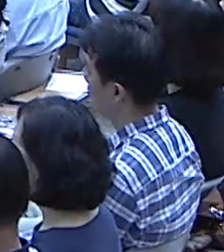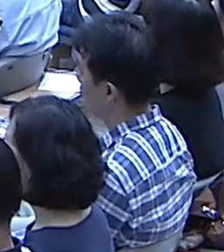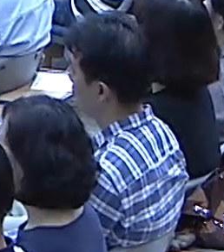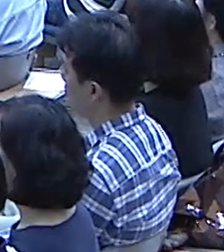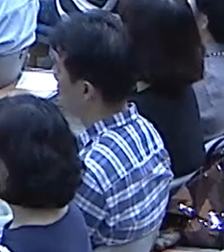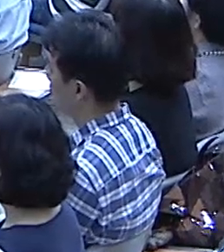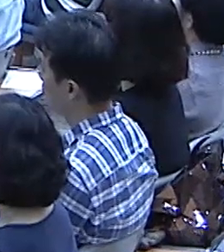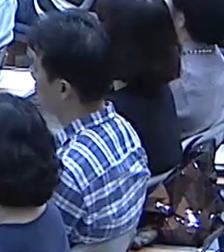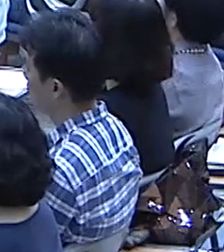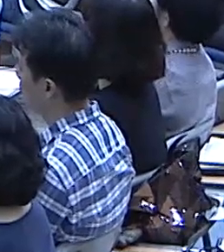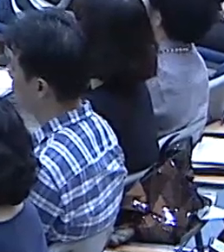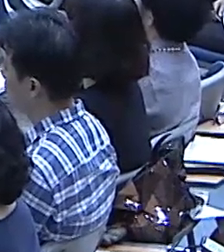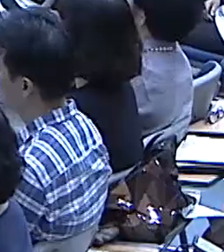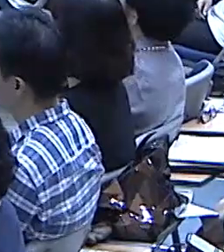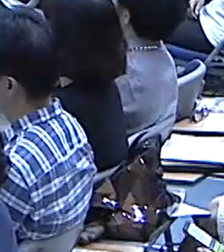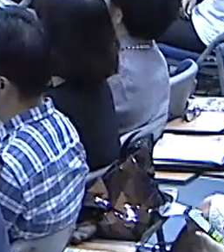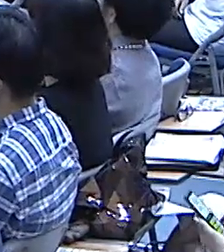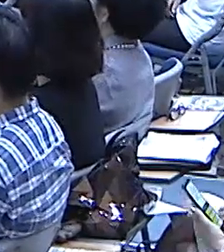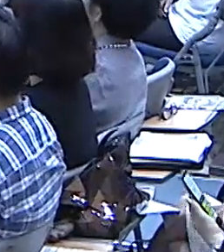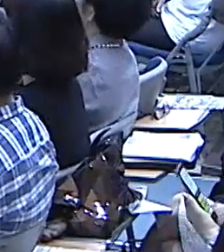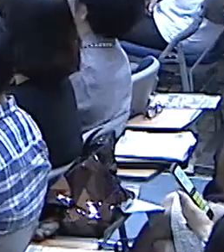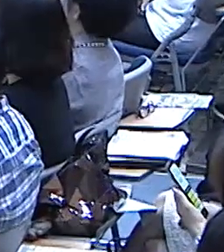모두의 고백인 줄로 믿습니다.